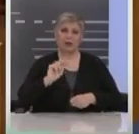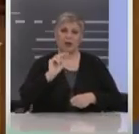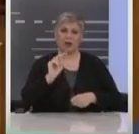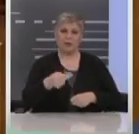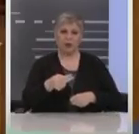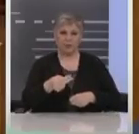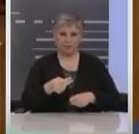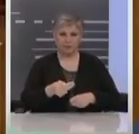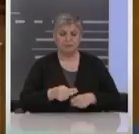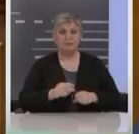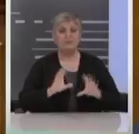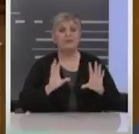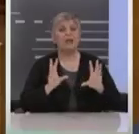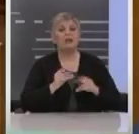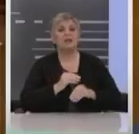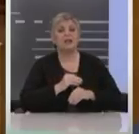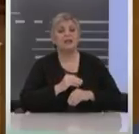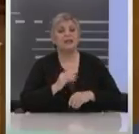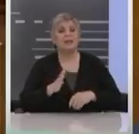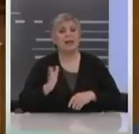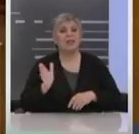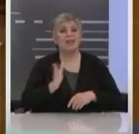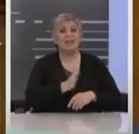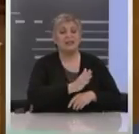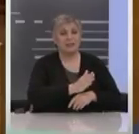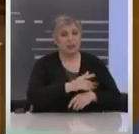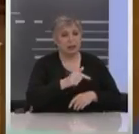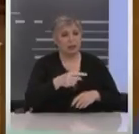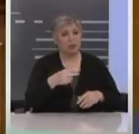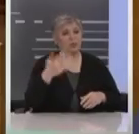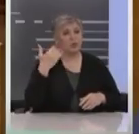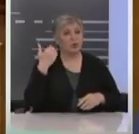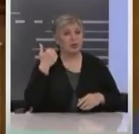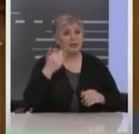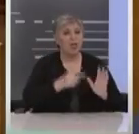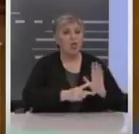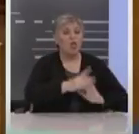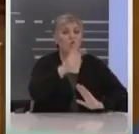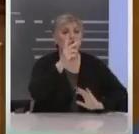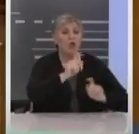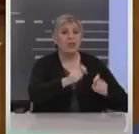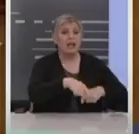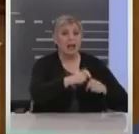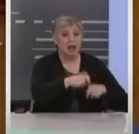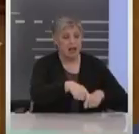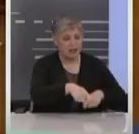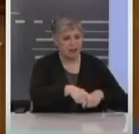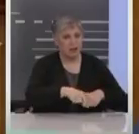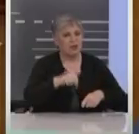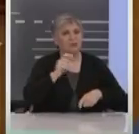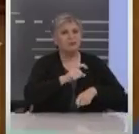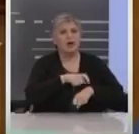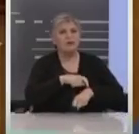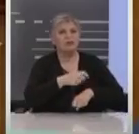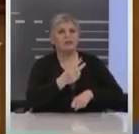Και σε ό,τι αφορά τη Δυτική Αττική, το 2014 ήταν ενταγμένα 12 μόνο έργα 11 εκατομμυρίων, σήμερα 20,